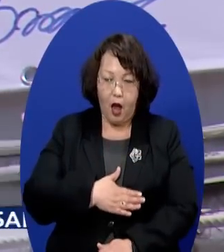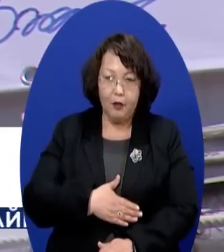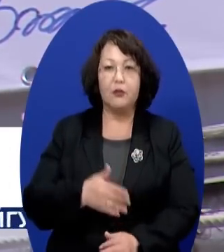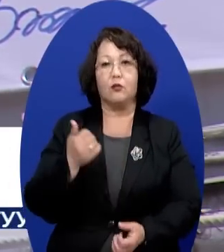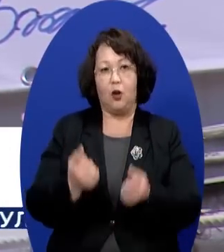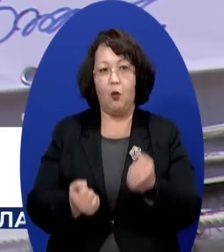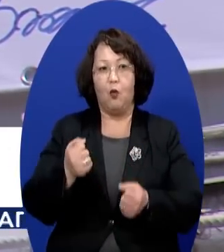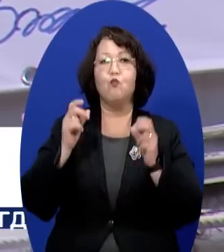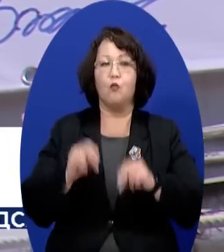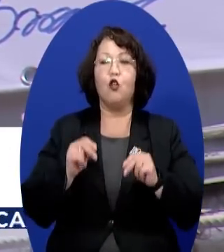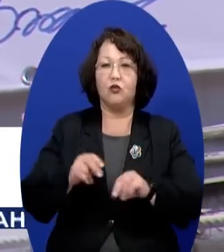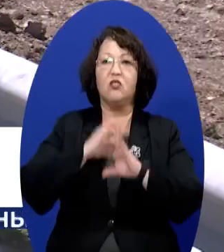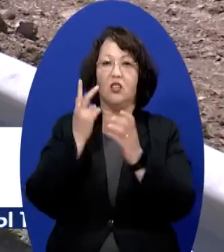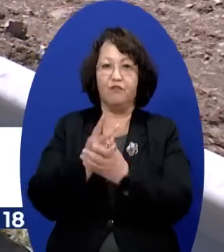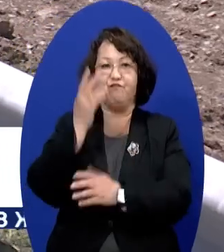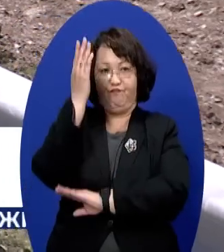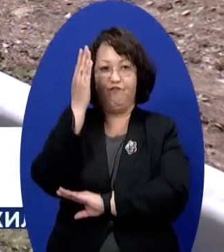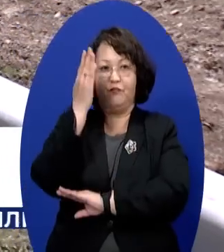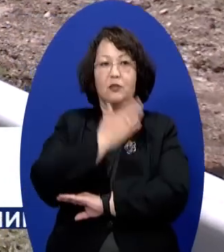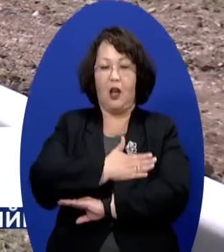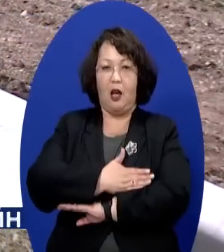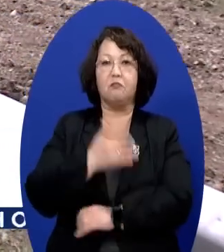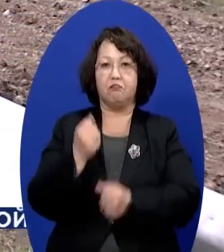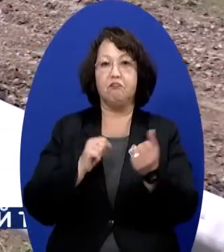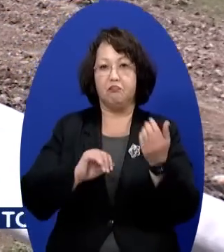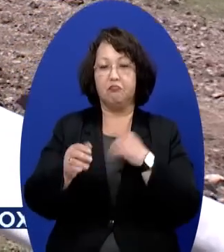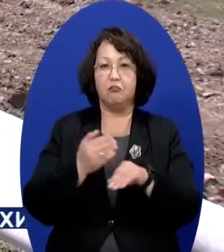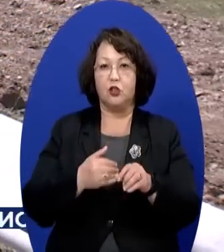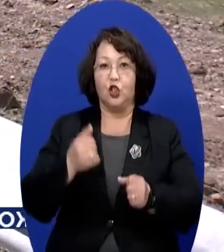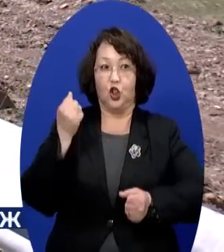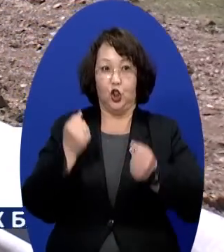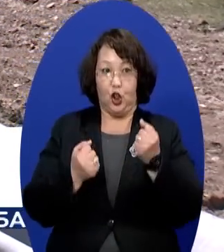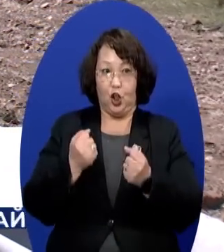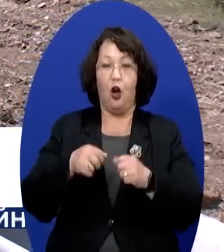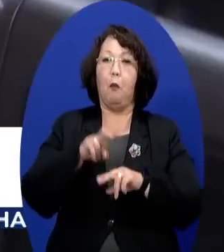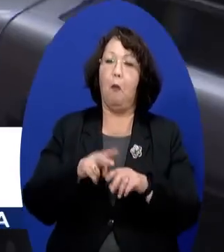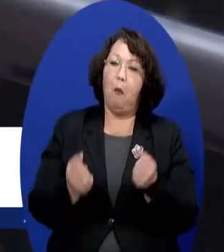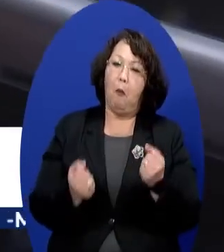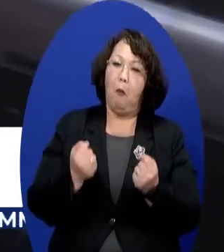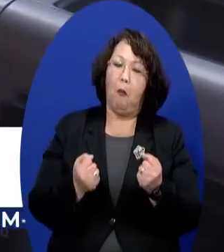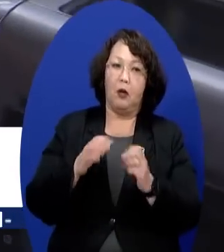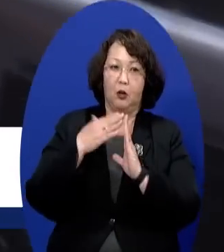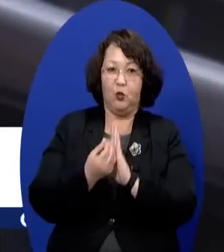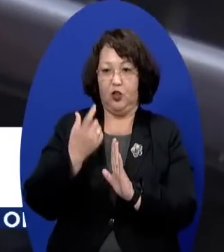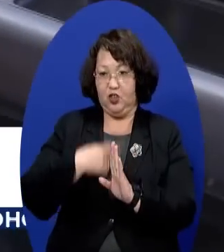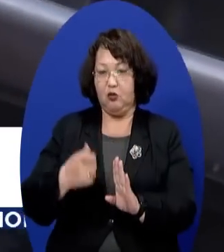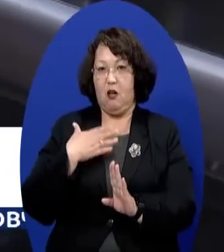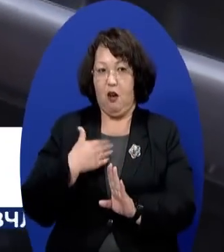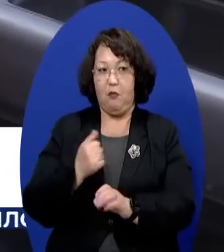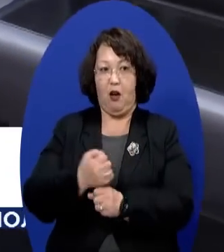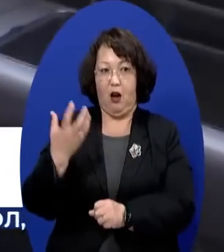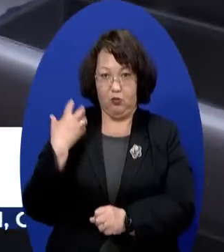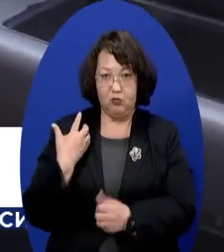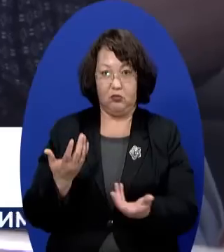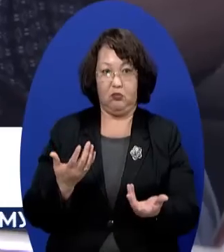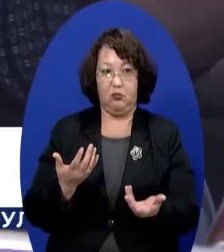аянд нэгдэж байгаагаа илэрхийлсэн. Тэд жолооны ард сууж байх үедээ гэр бүлийн гишүүдийнхээ амь насыг хариуцж явдаг